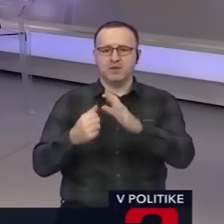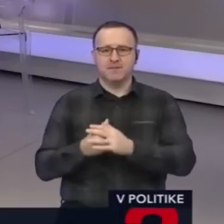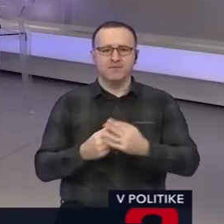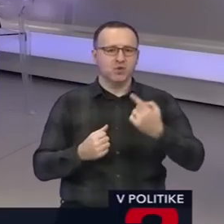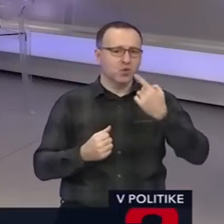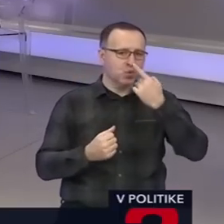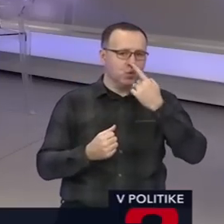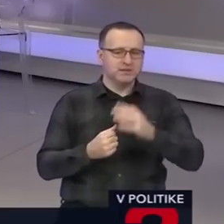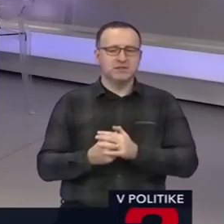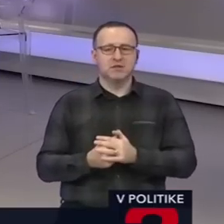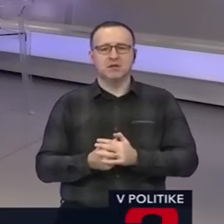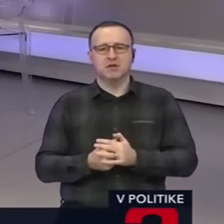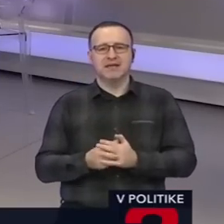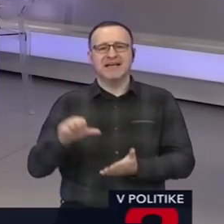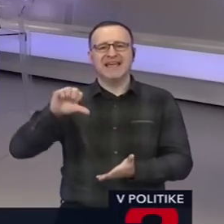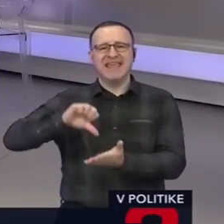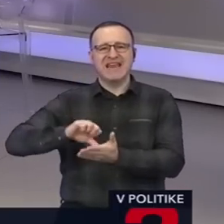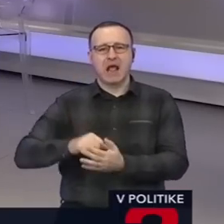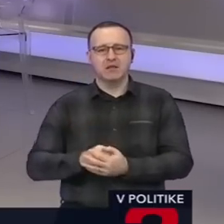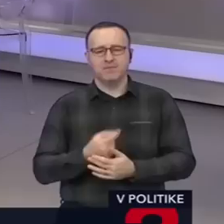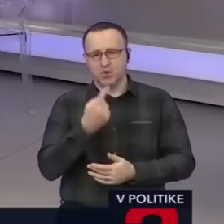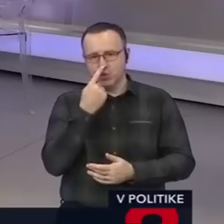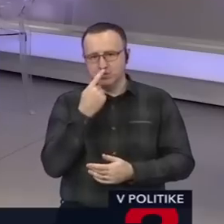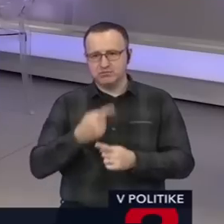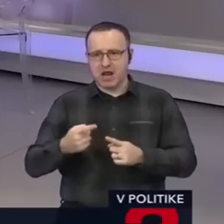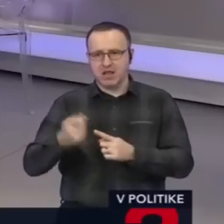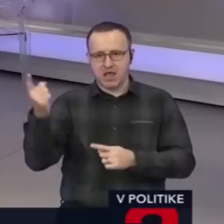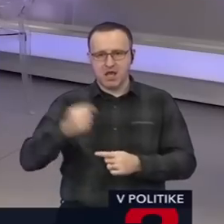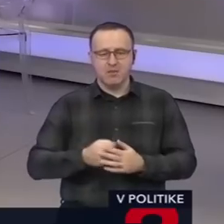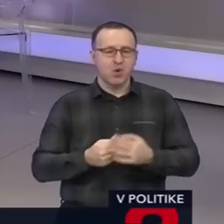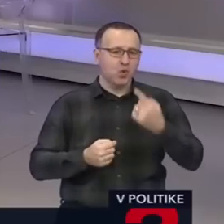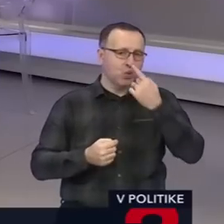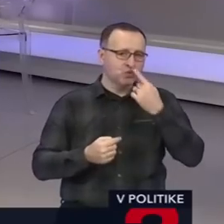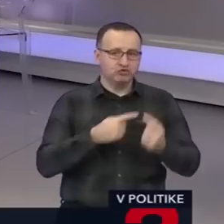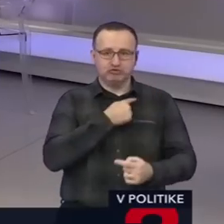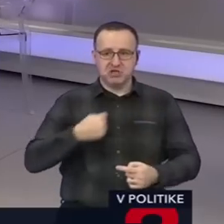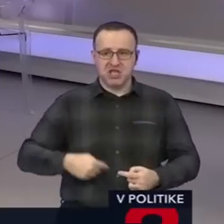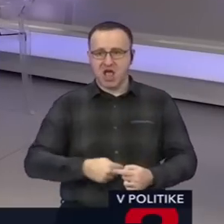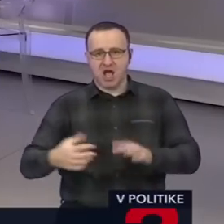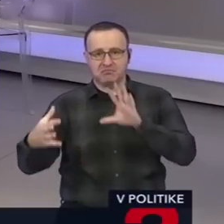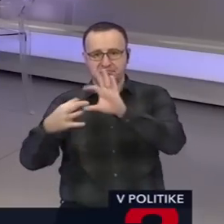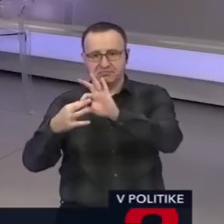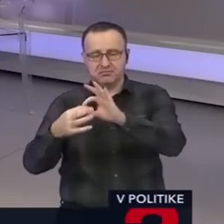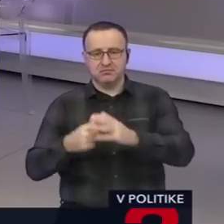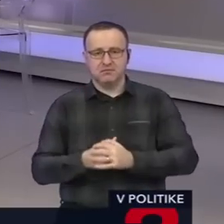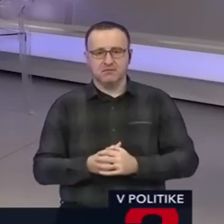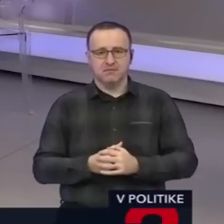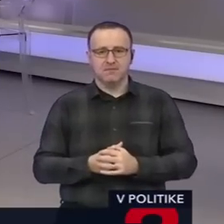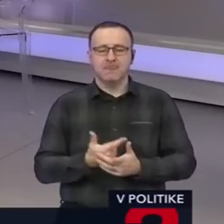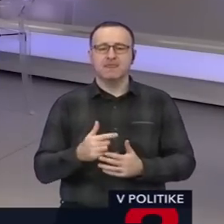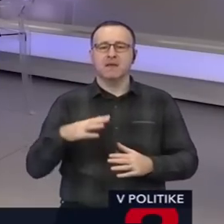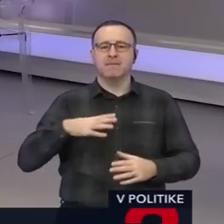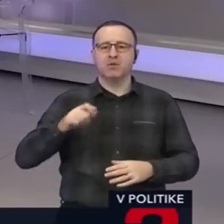Rusko s Iránom, odkiaľ Rusko berie zbranie, alebo s Čínou. Ale tá istá otázka pre vás, pán poslanec Kmec. Zatiahne